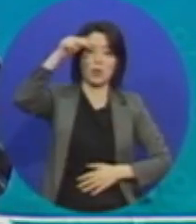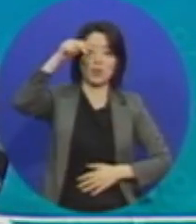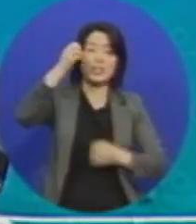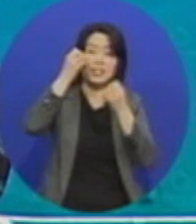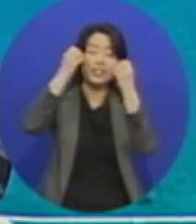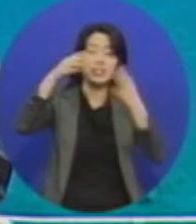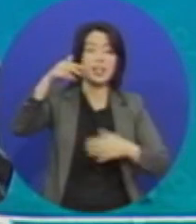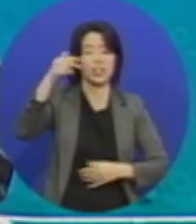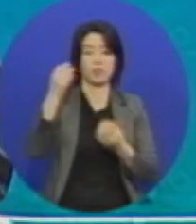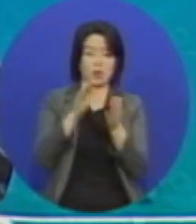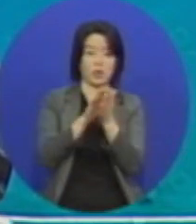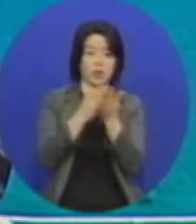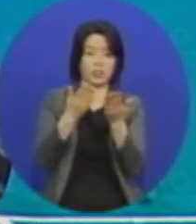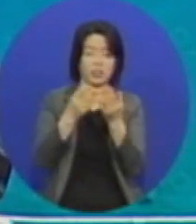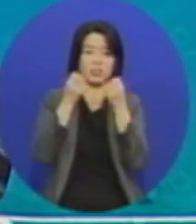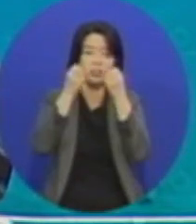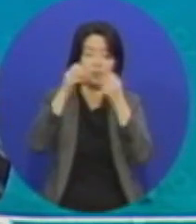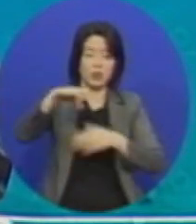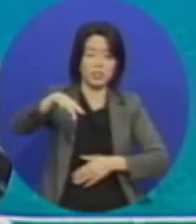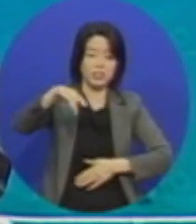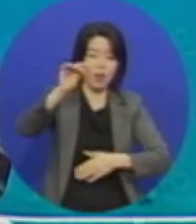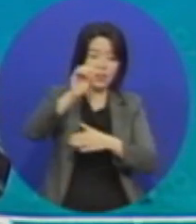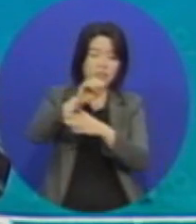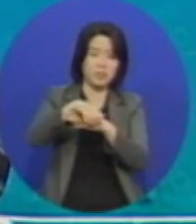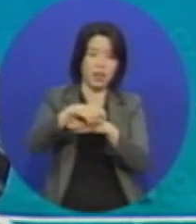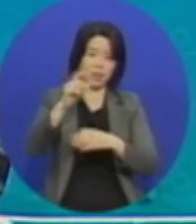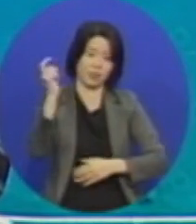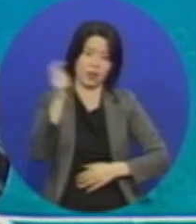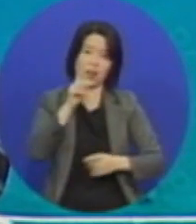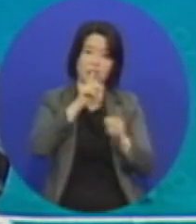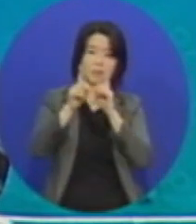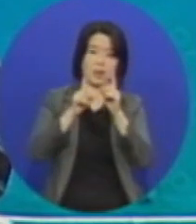첫 열매에 대해서 하나님이 강조하셨습니다